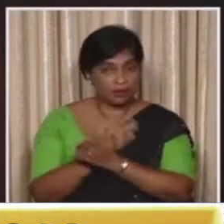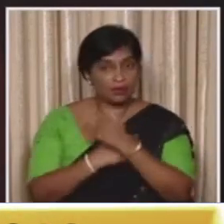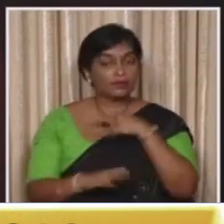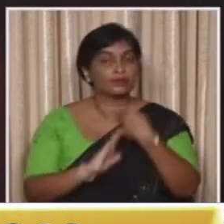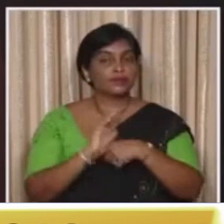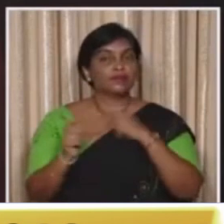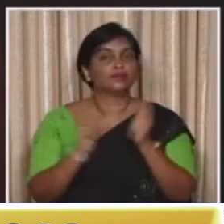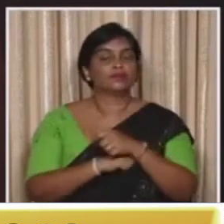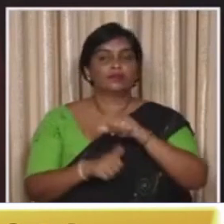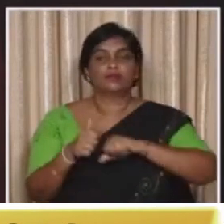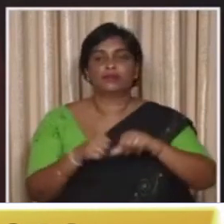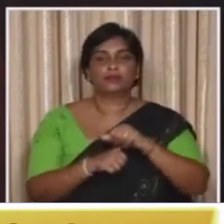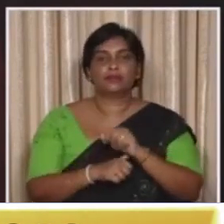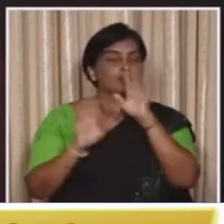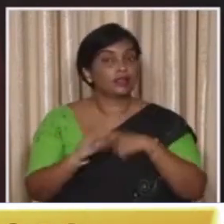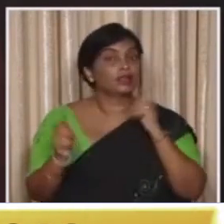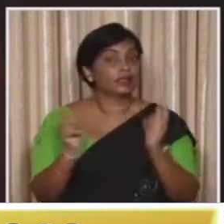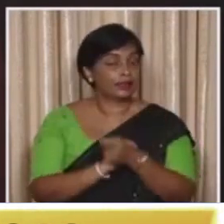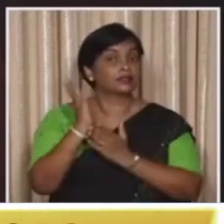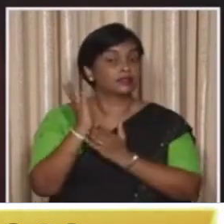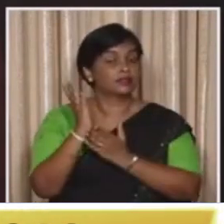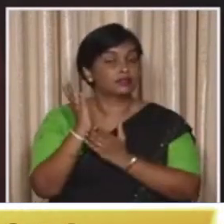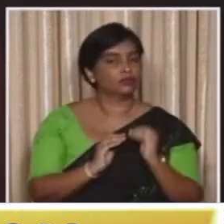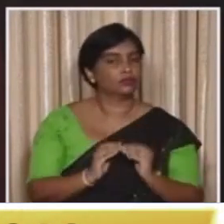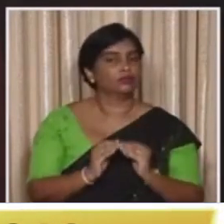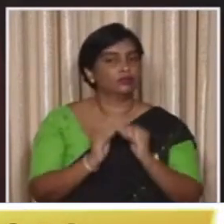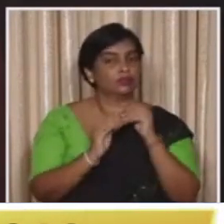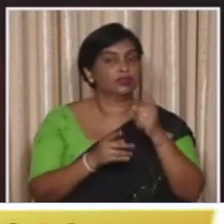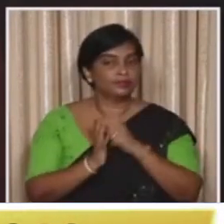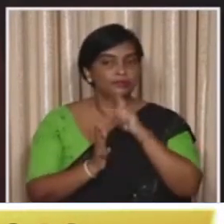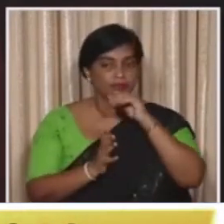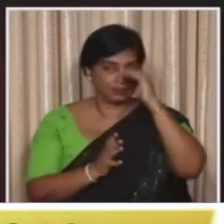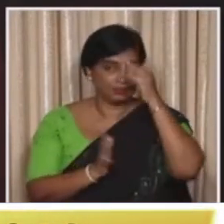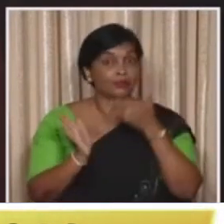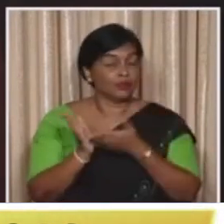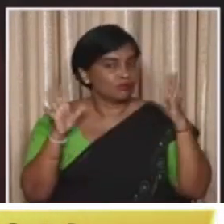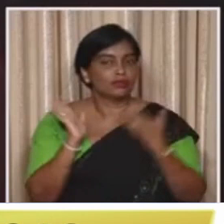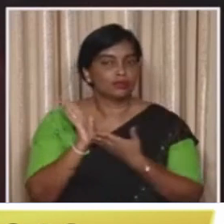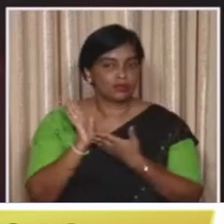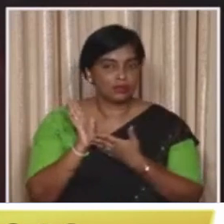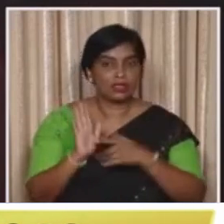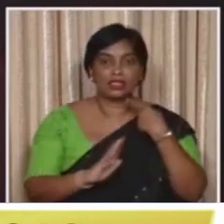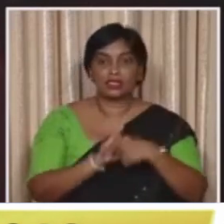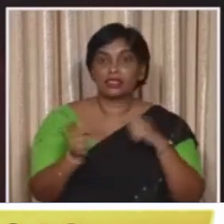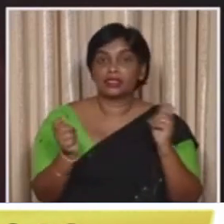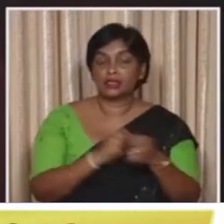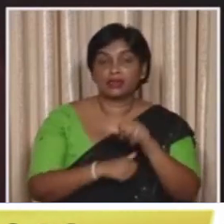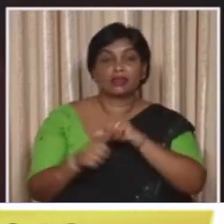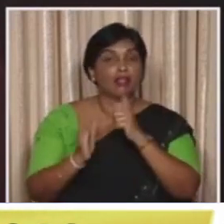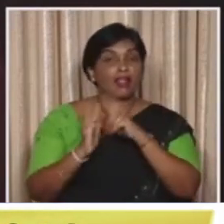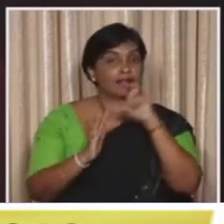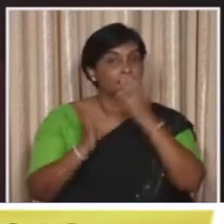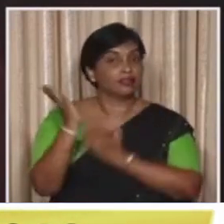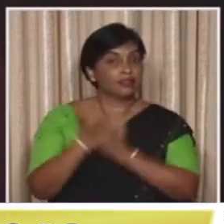ශ්‍රී ලංකා ක්‍රිකට් ආයතනයේ වචනයක් කියන්නේ හැබැයි ලියනවා ඇඟිලි ගහනවායි කියලා. ඊළඟට කියනවා මේක තමයි පුදුම කාරණාව. ශ්‍රී ලංකා ක්‍රිකට් ආයතනය